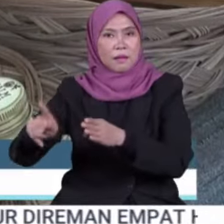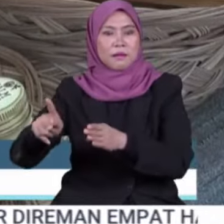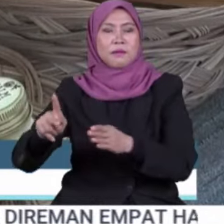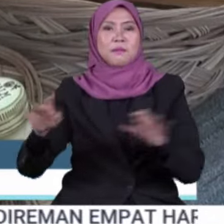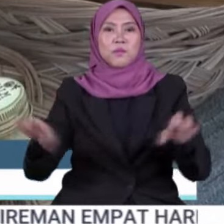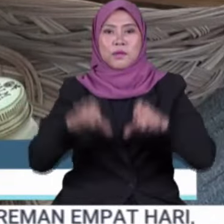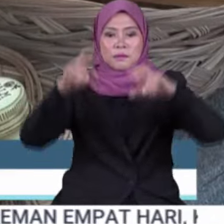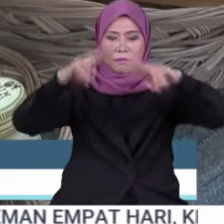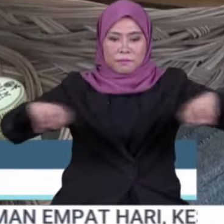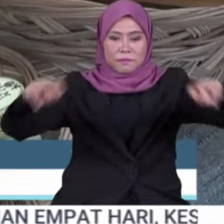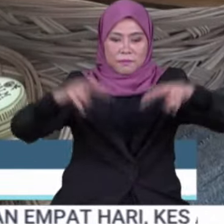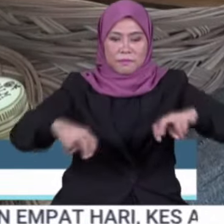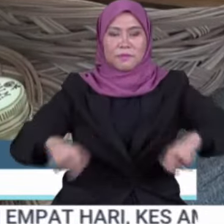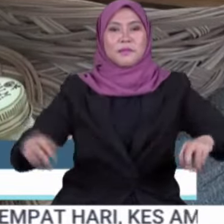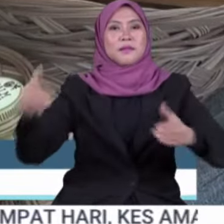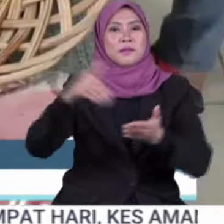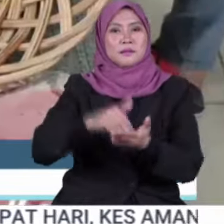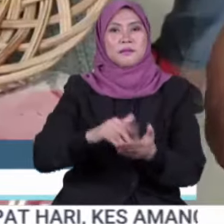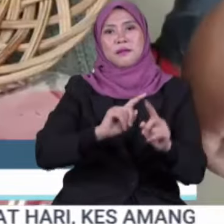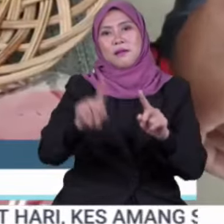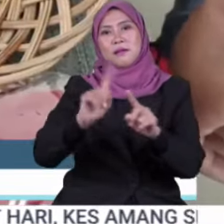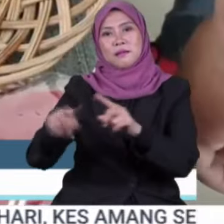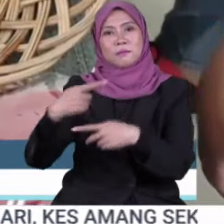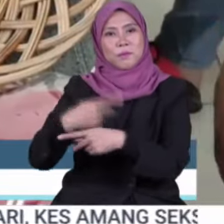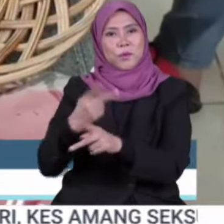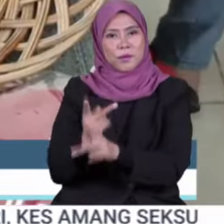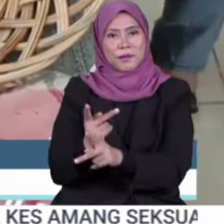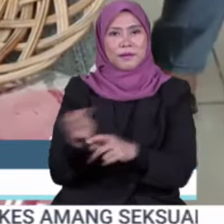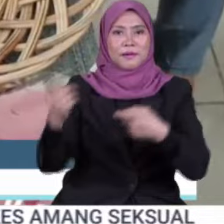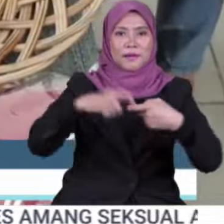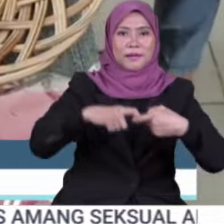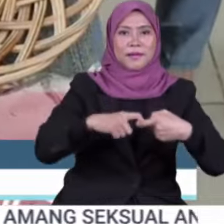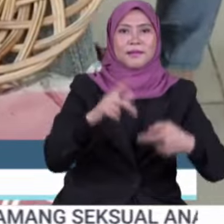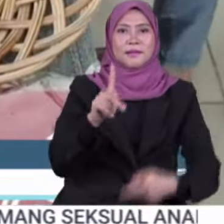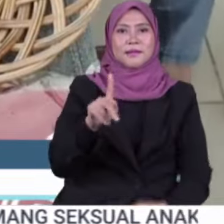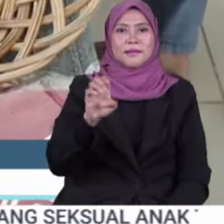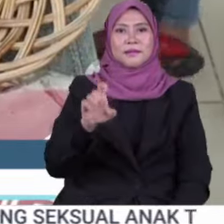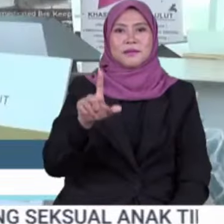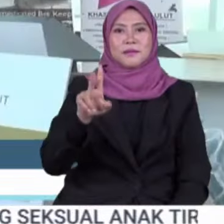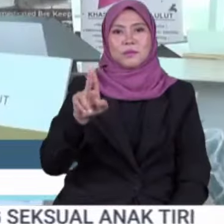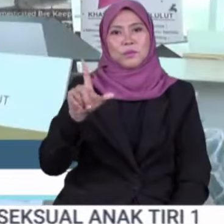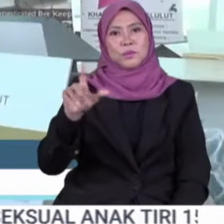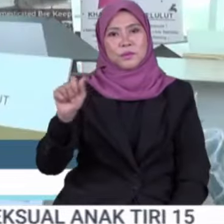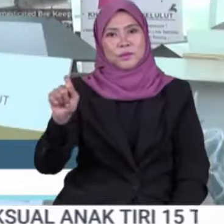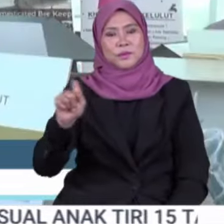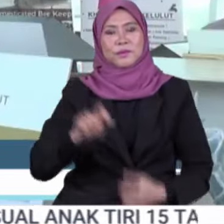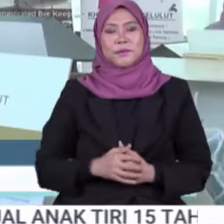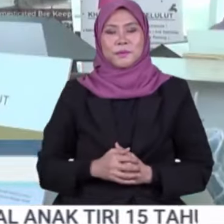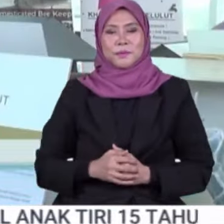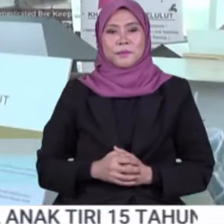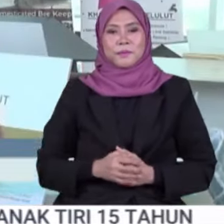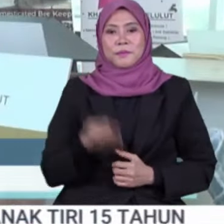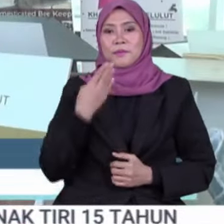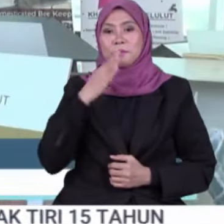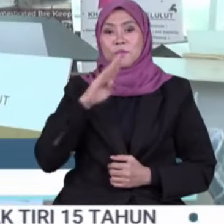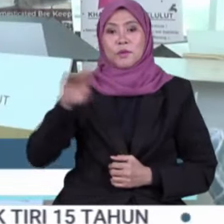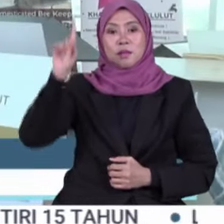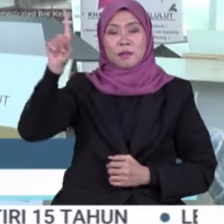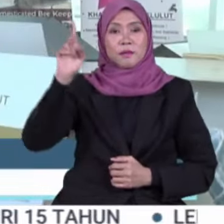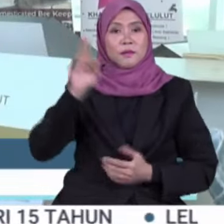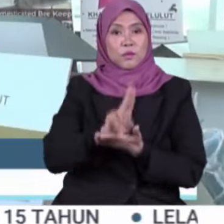penyelidikan bagi martabatkan lagi pelbagai produk berkaitan kelulut. Alhamdulillah, Universiti Malaysia